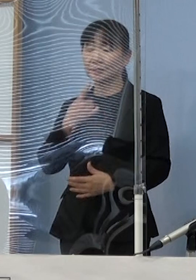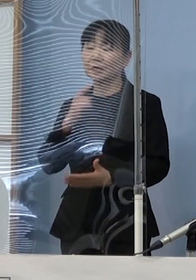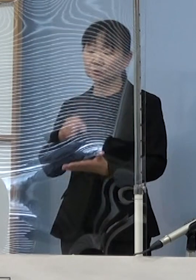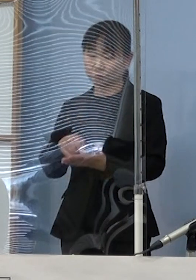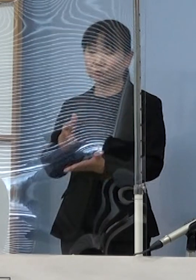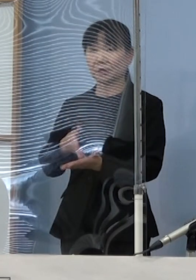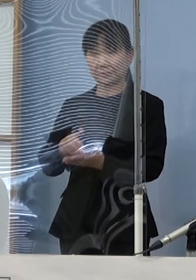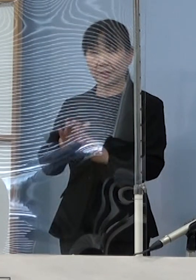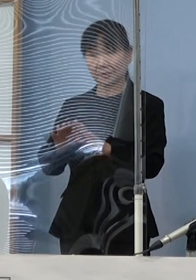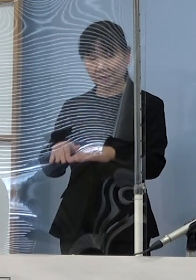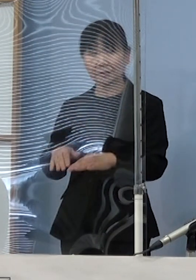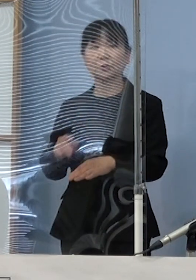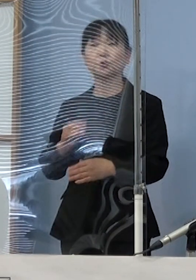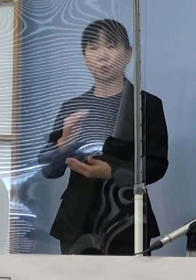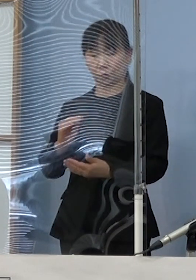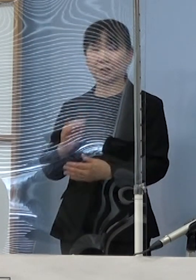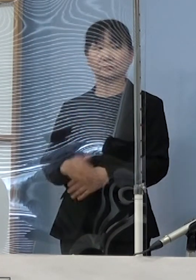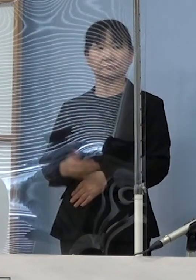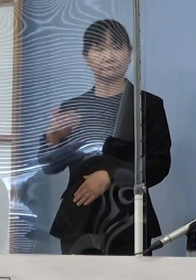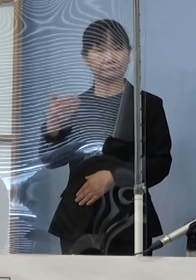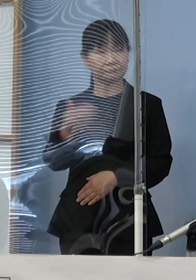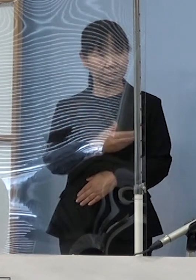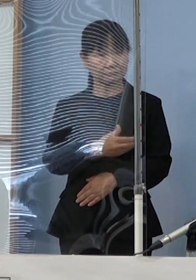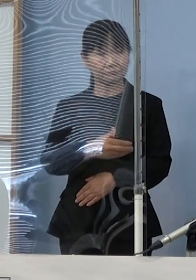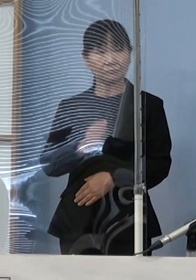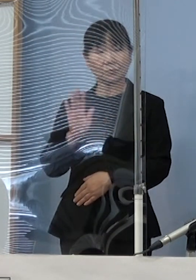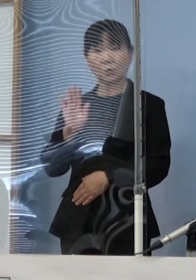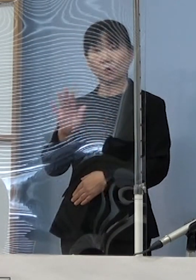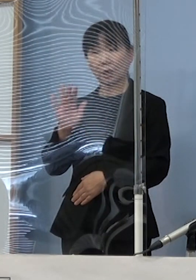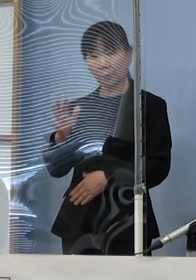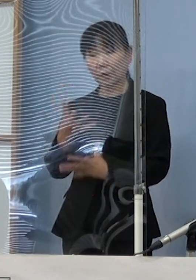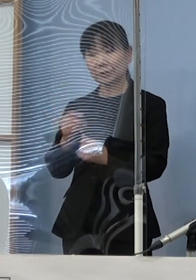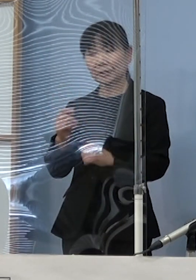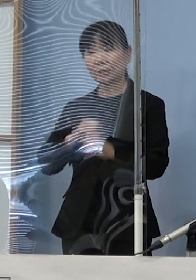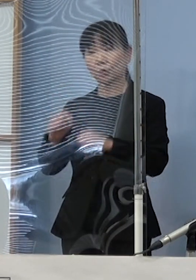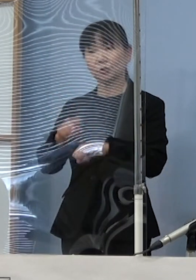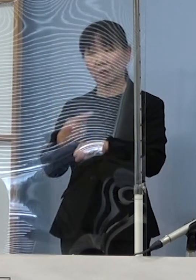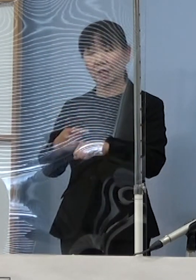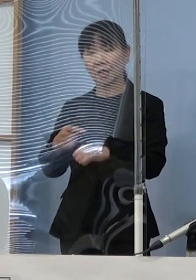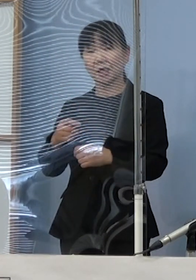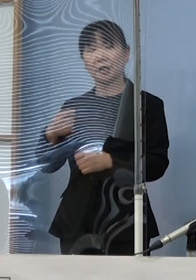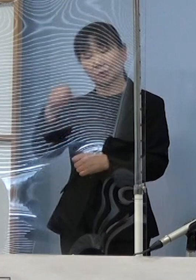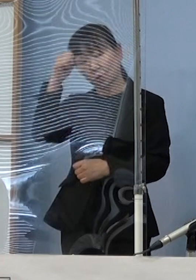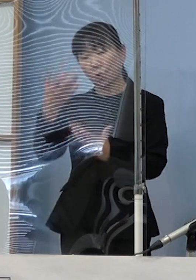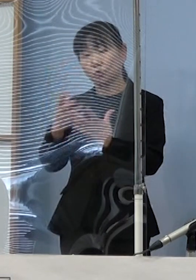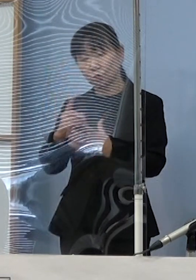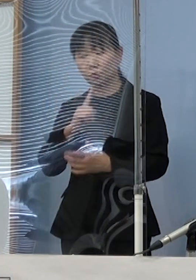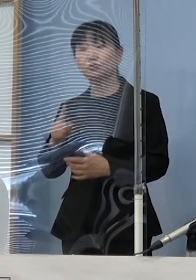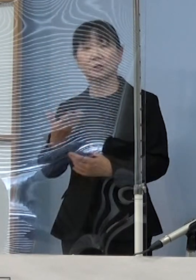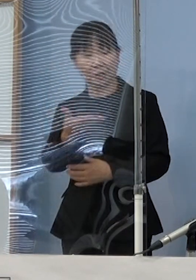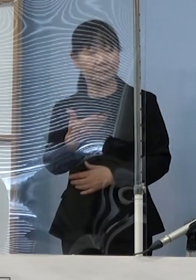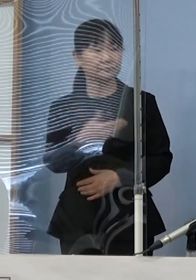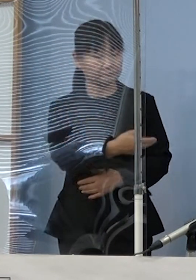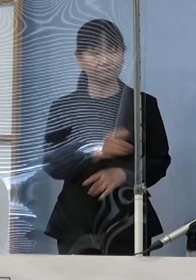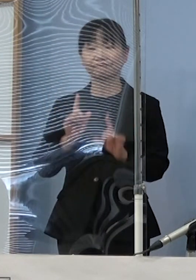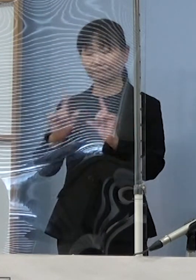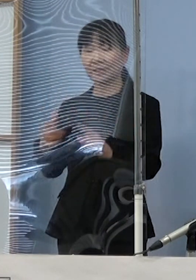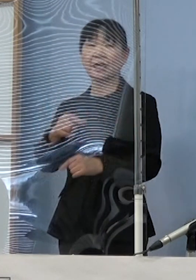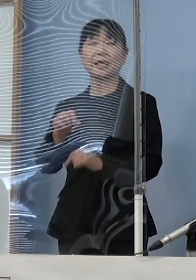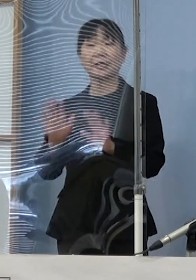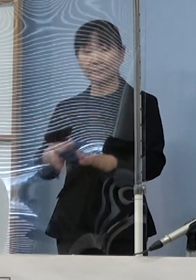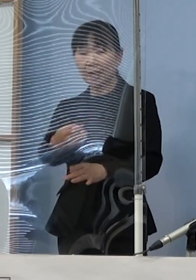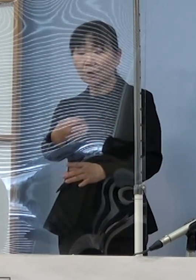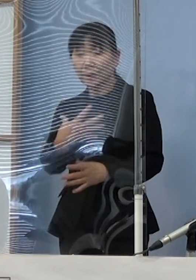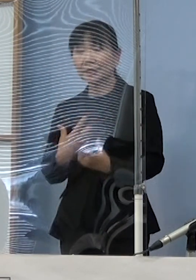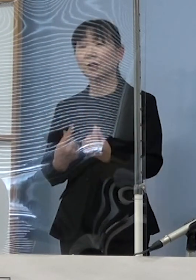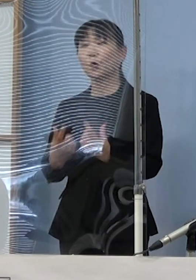ていただいたということ、 これからもああいう文脈で多動性症候群ということをおっしゃり続ける。 ただ今お話があったように、それによって例え